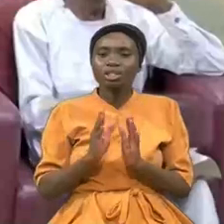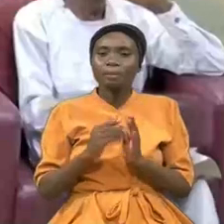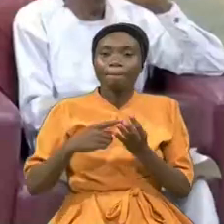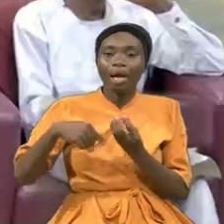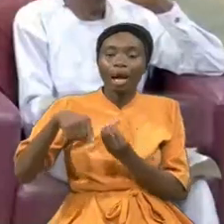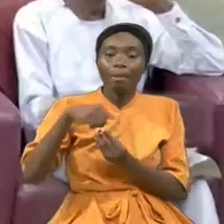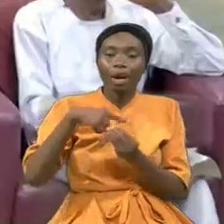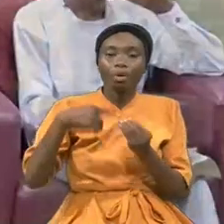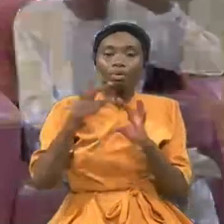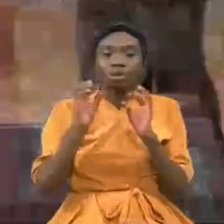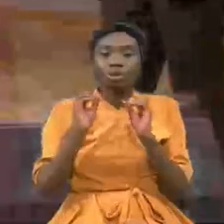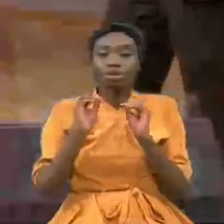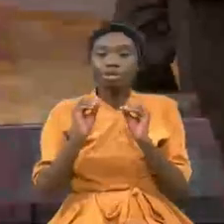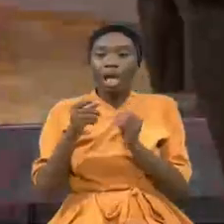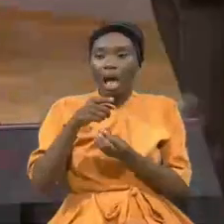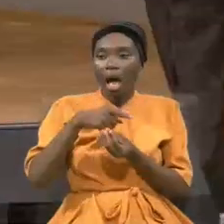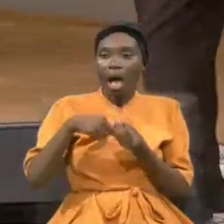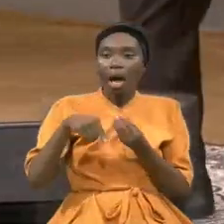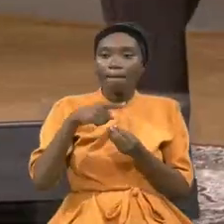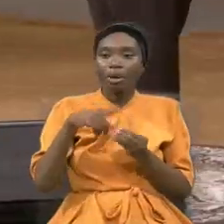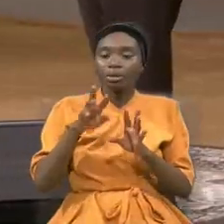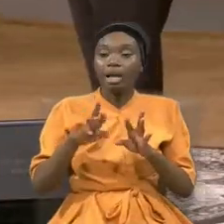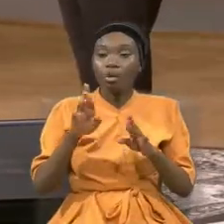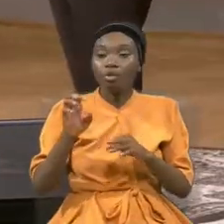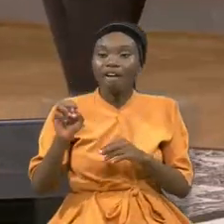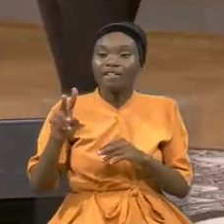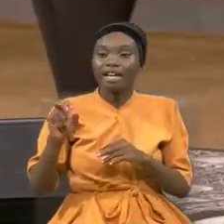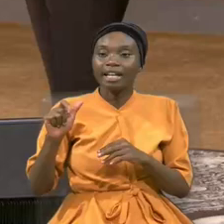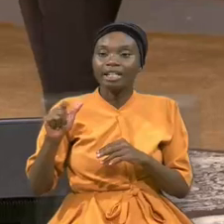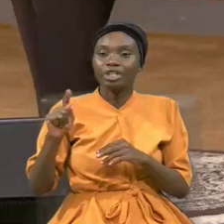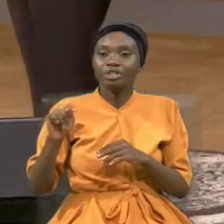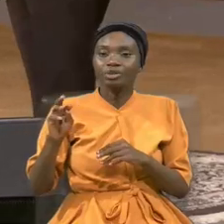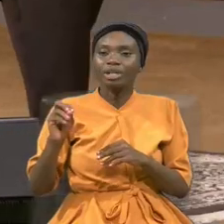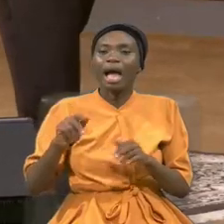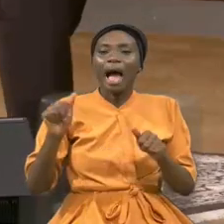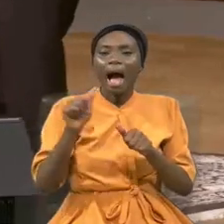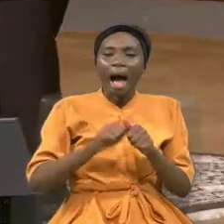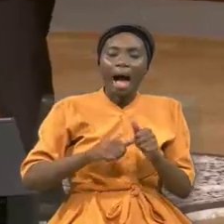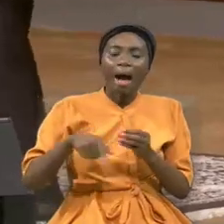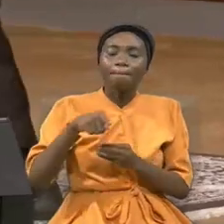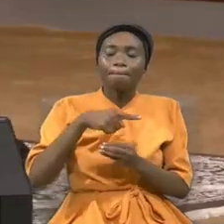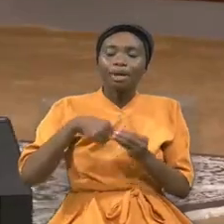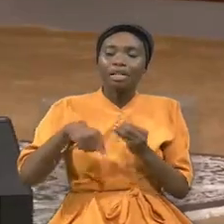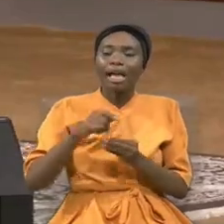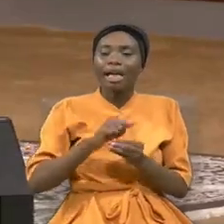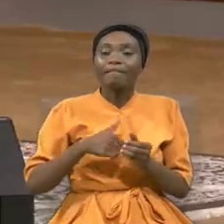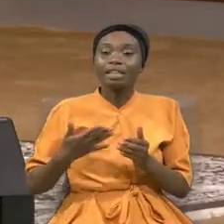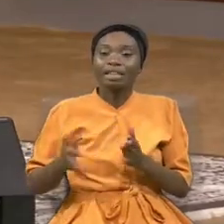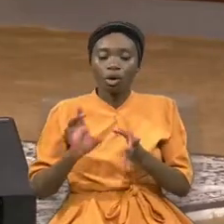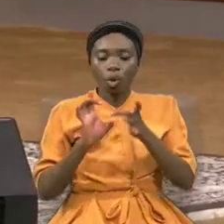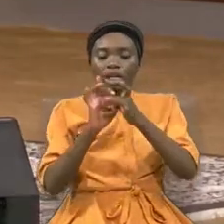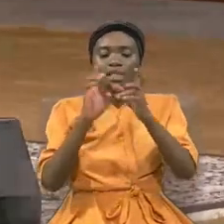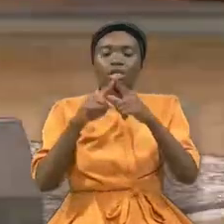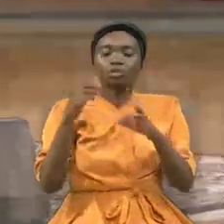parle de l'enseignement, des doctrines, de la révélation. Cela parle de tout ce qui est relié à la